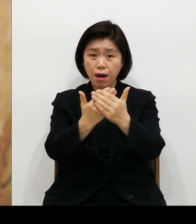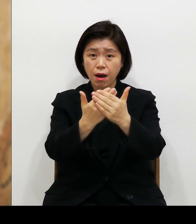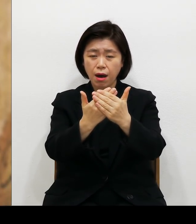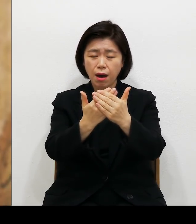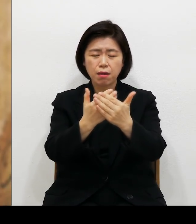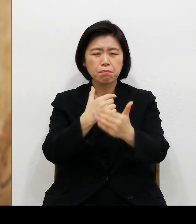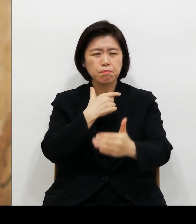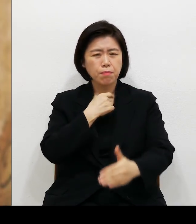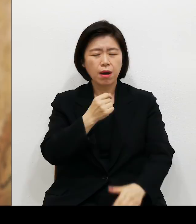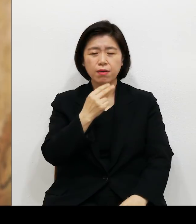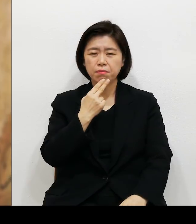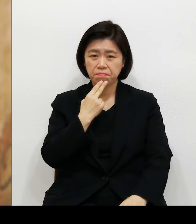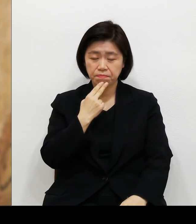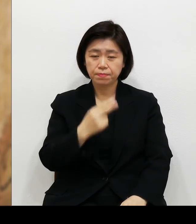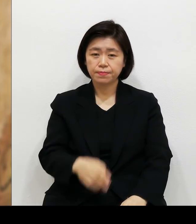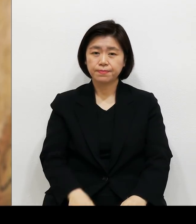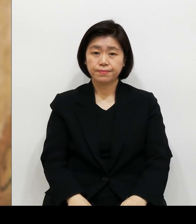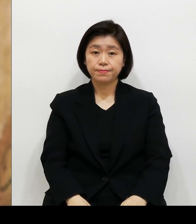욕심이 아니라